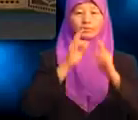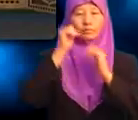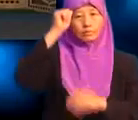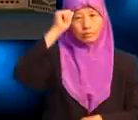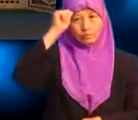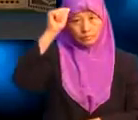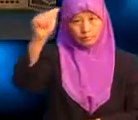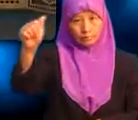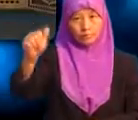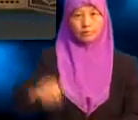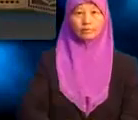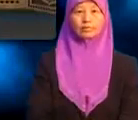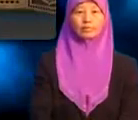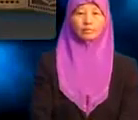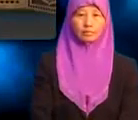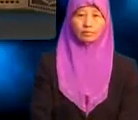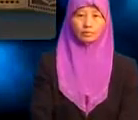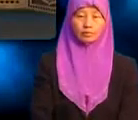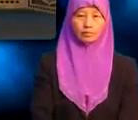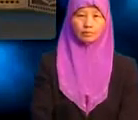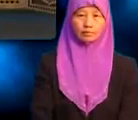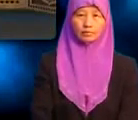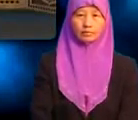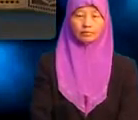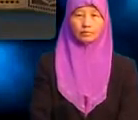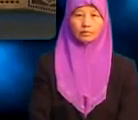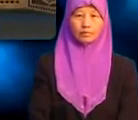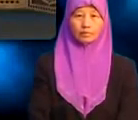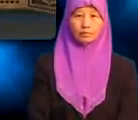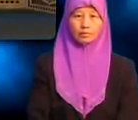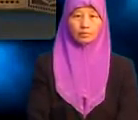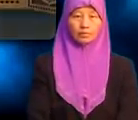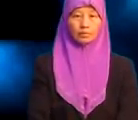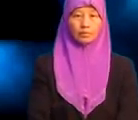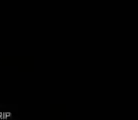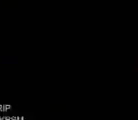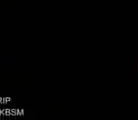wal hidayah. Wassalamualaikum warahmatullahi wabarakatuh.